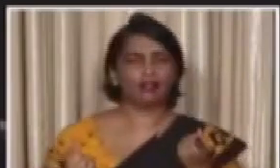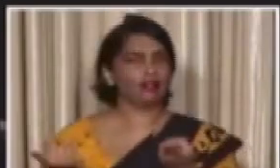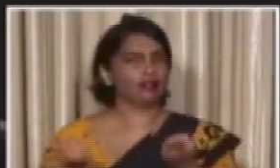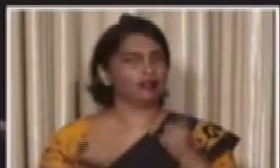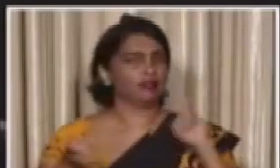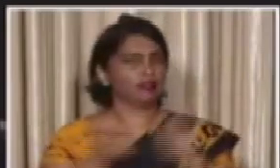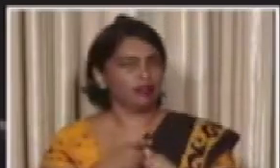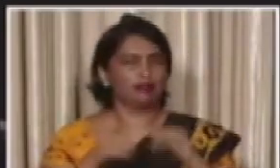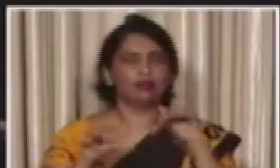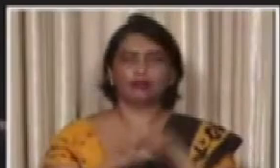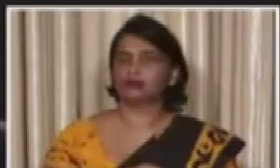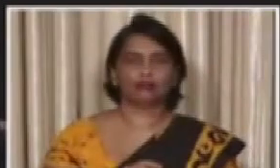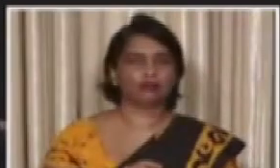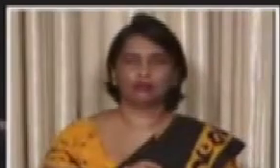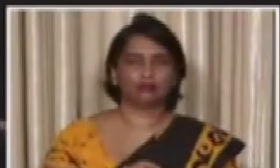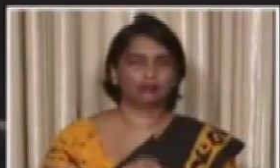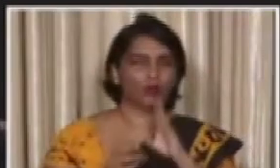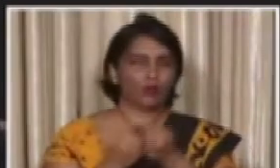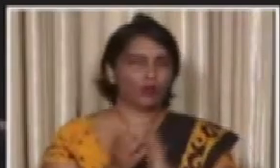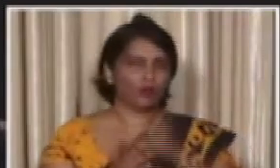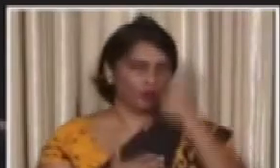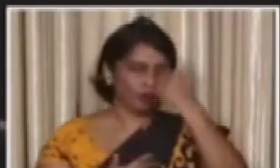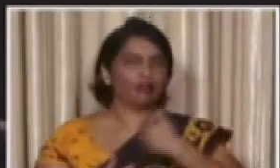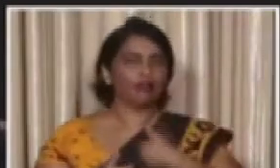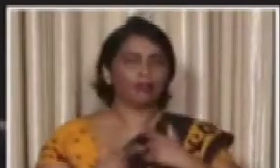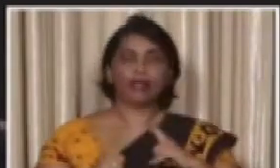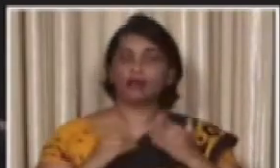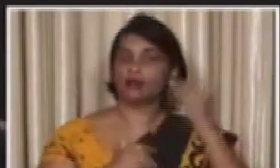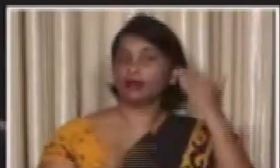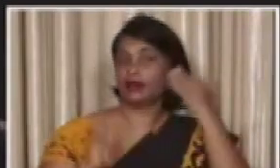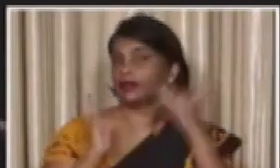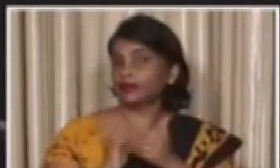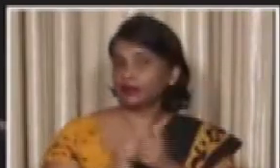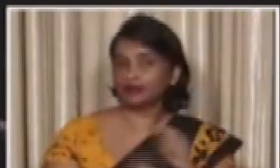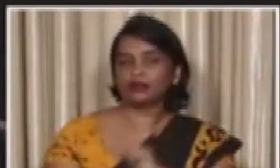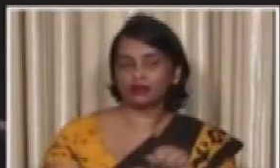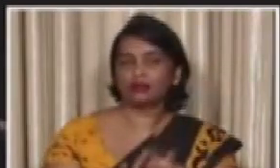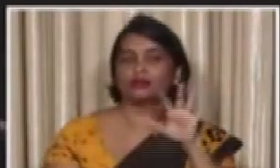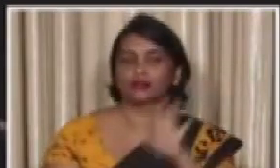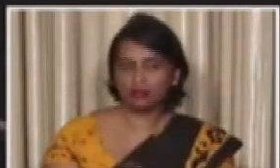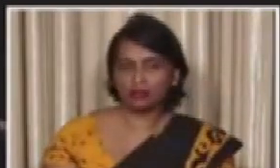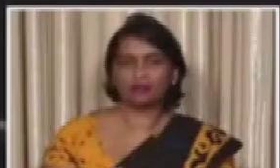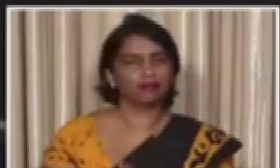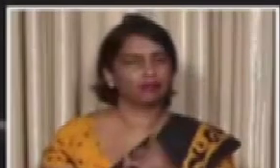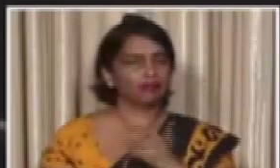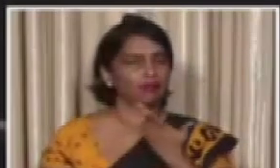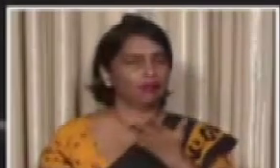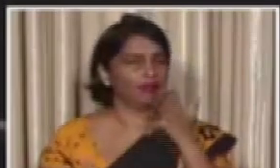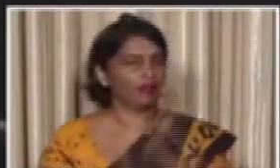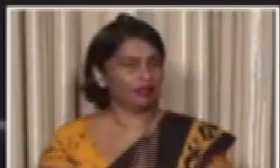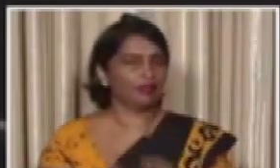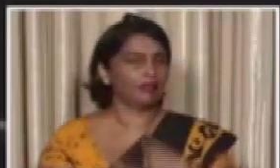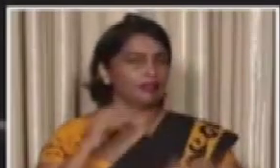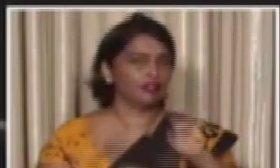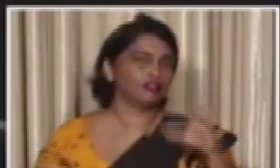ගත් තීරණය ආත්මාර්ථකාමී සහ රටේ අනාගතය ගැන සිතා බලන්නේ නැතුවගත් අප්‍රිනත දේශපාලන තීන්දුවක්